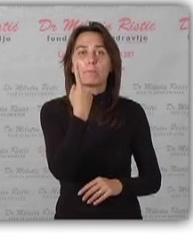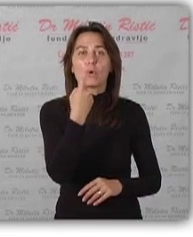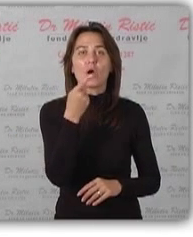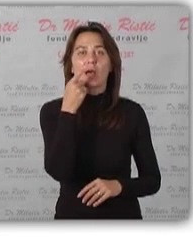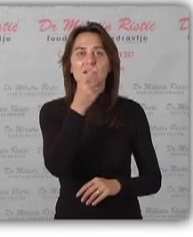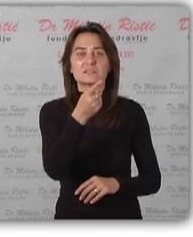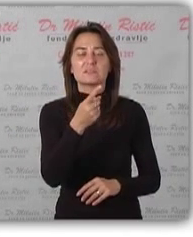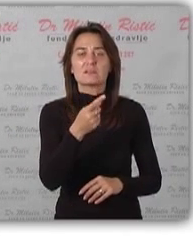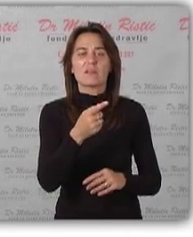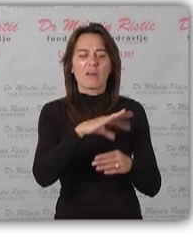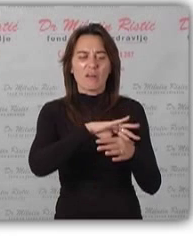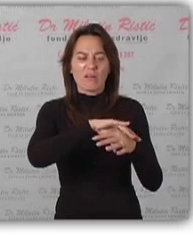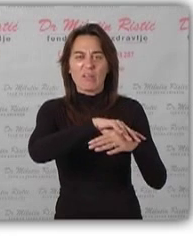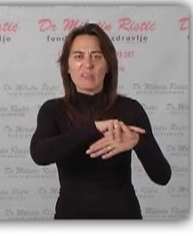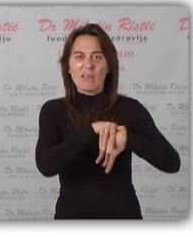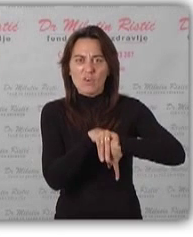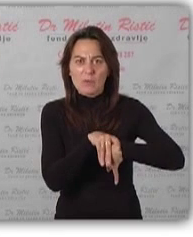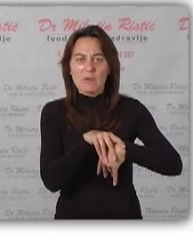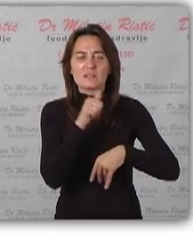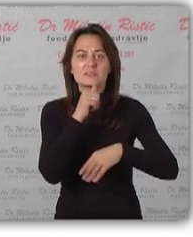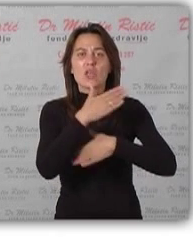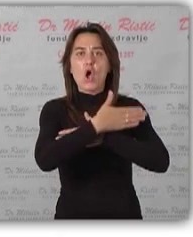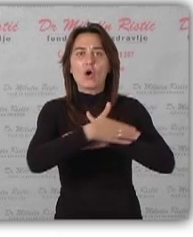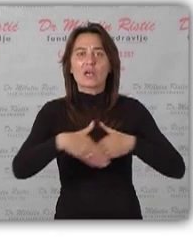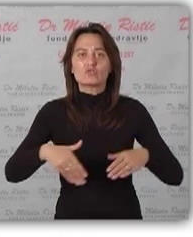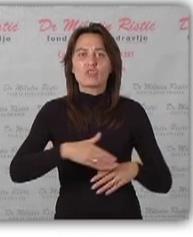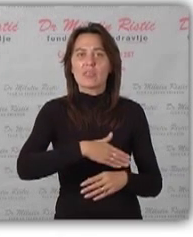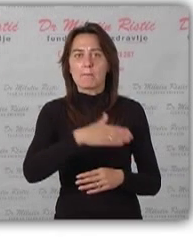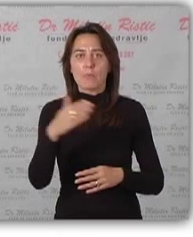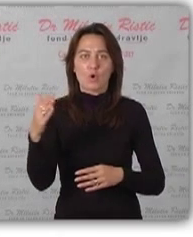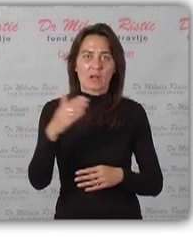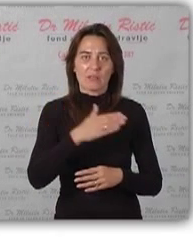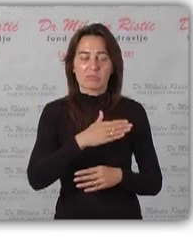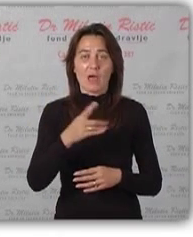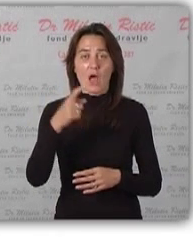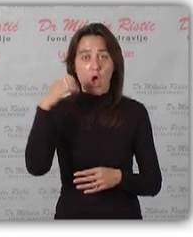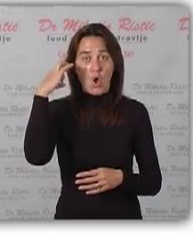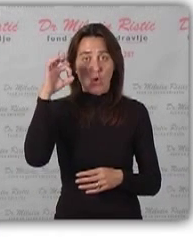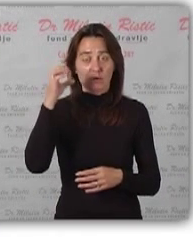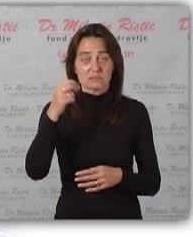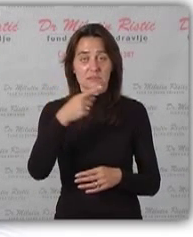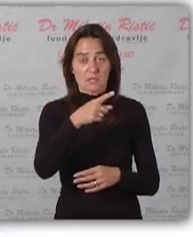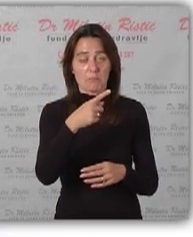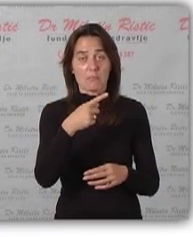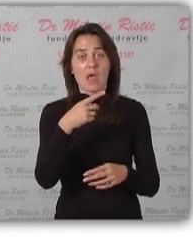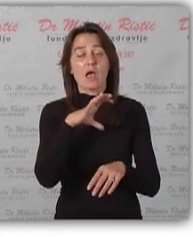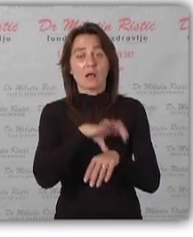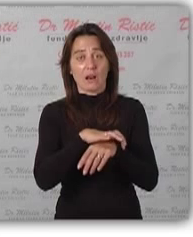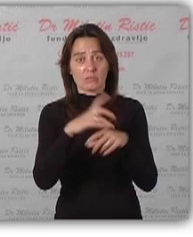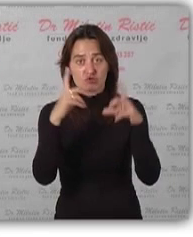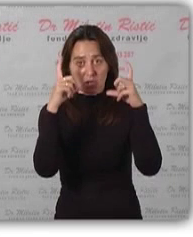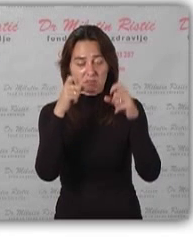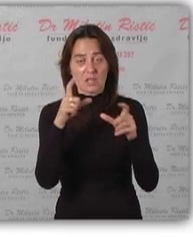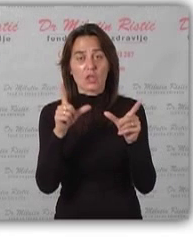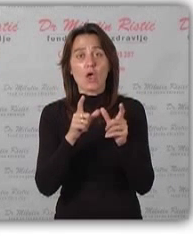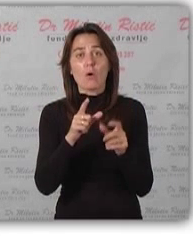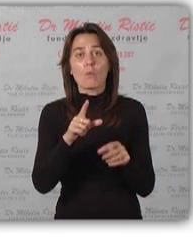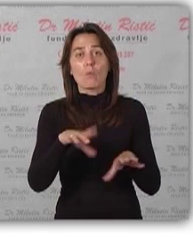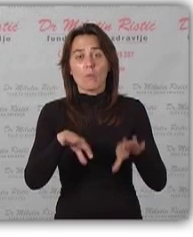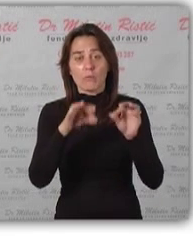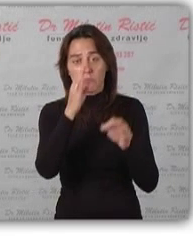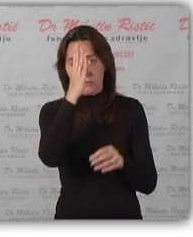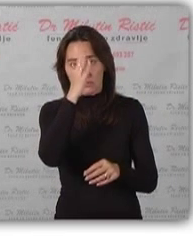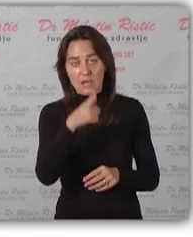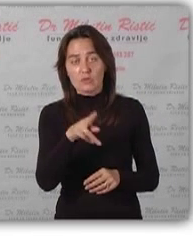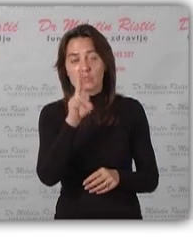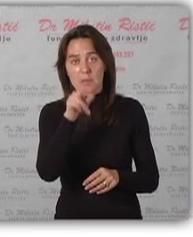do pojave kontraktura i deformacija i time ograničenje pokreta u zglobu. Osim na osnovu kliničke slike, u